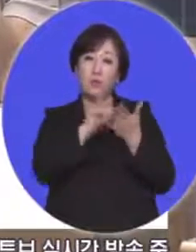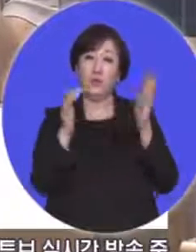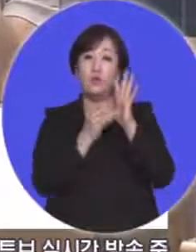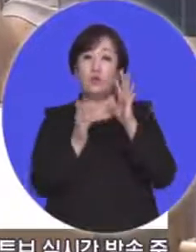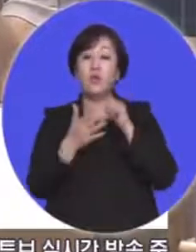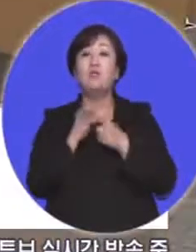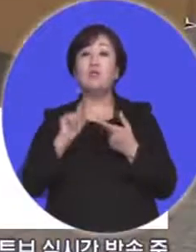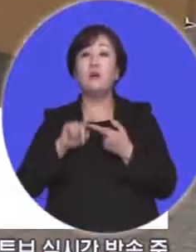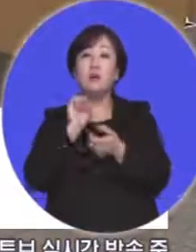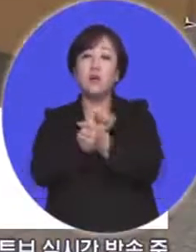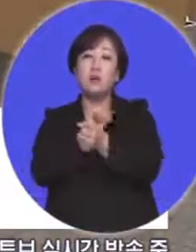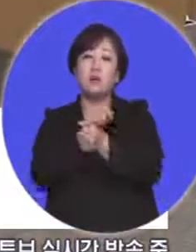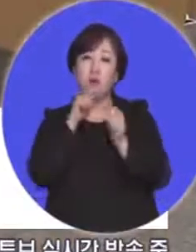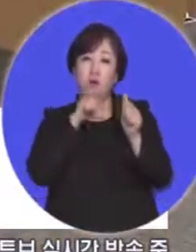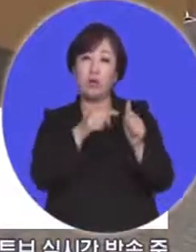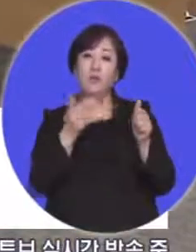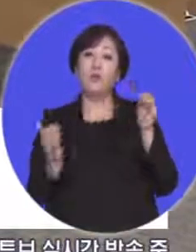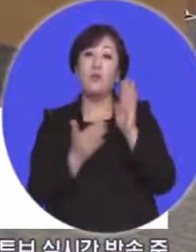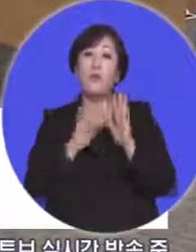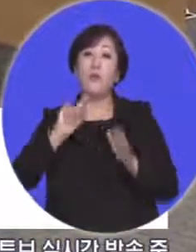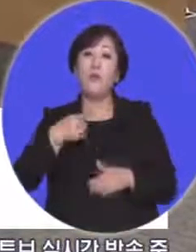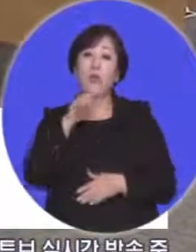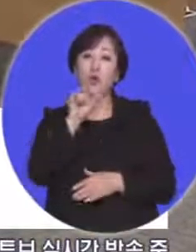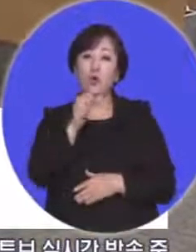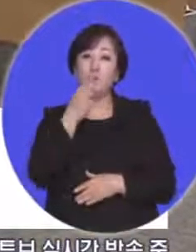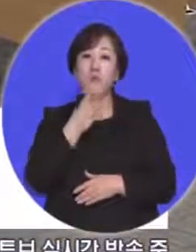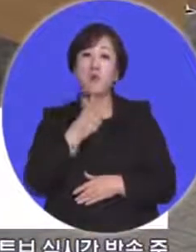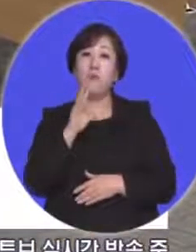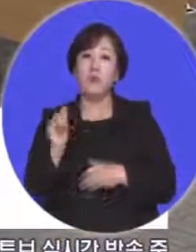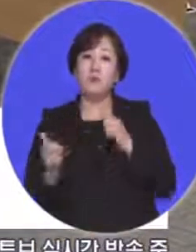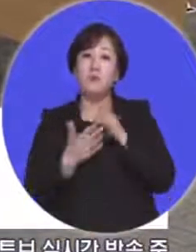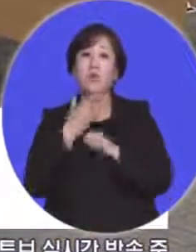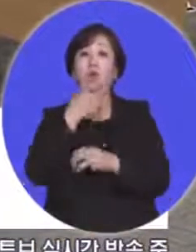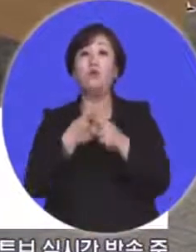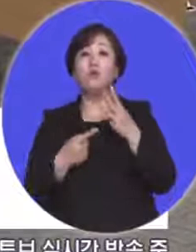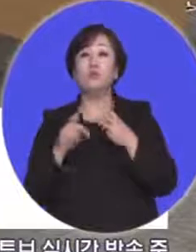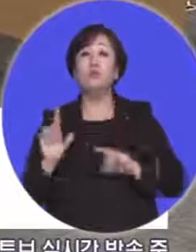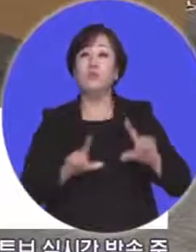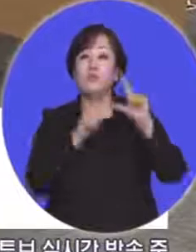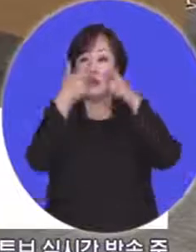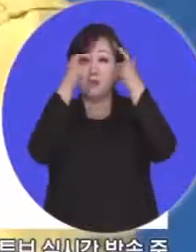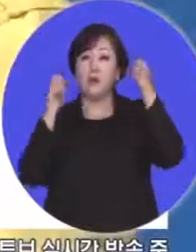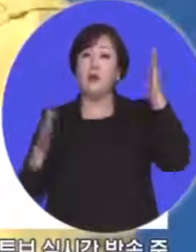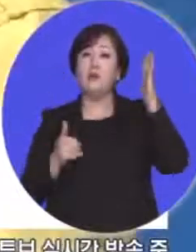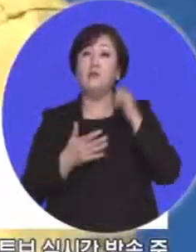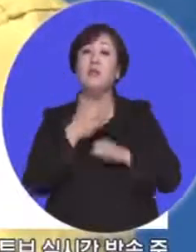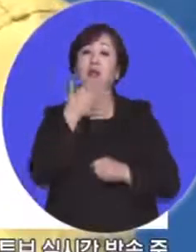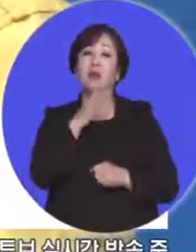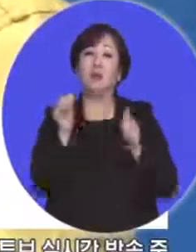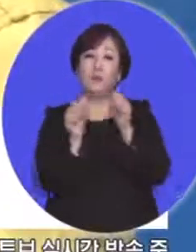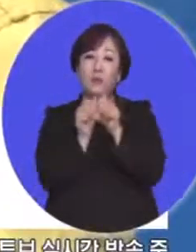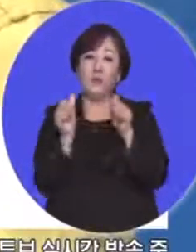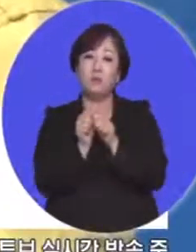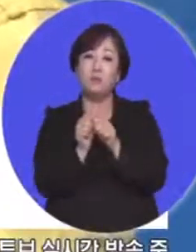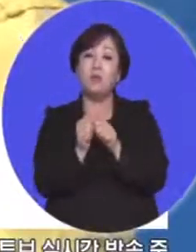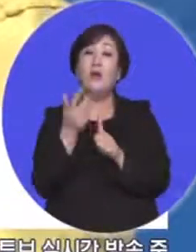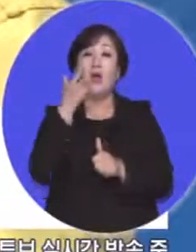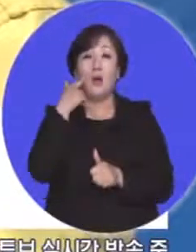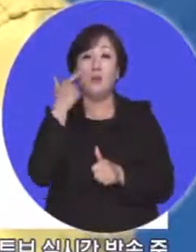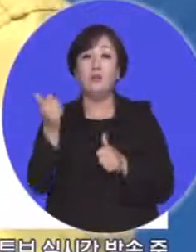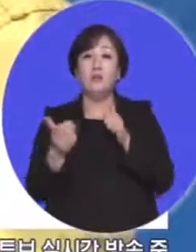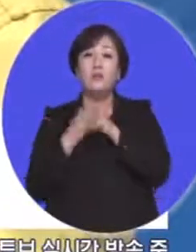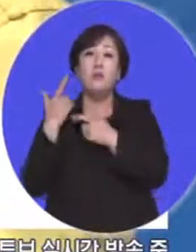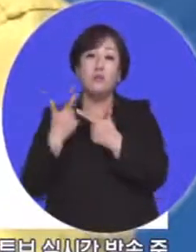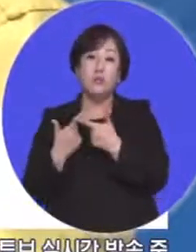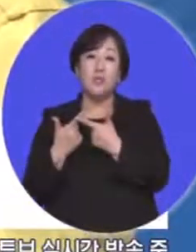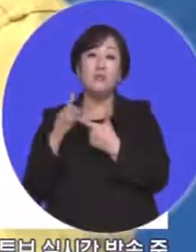양성 판정을 받았습니다. 153번 확진자는 울주군 거주 대학생인 19살 남성으로 앞서 아버지인